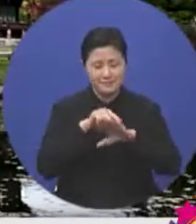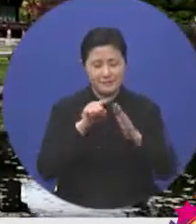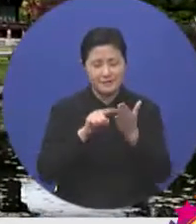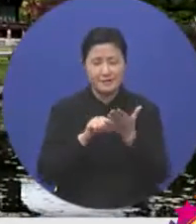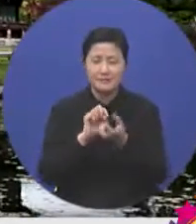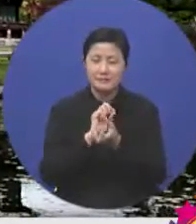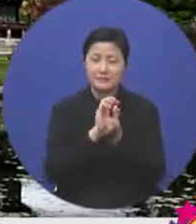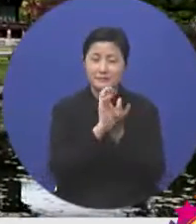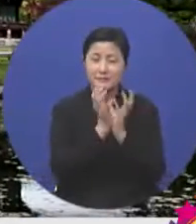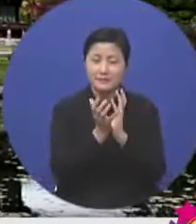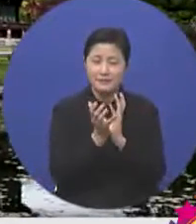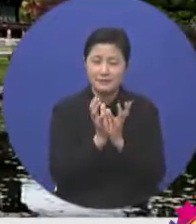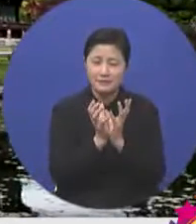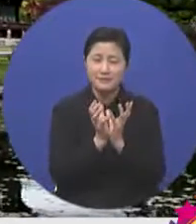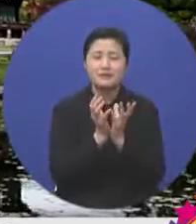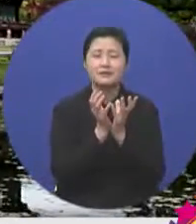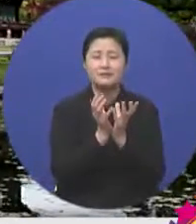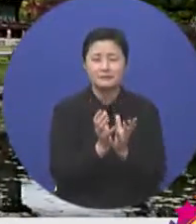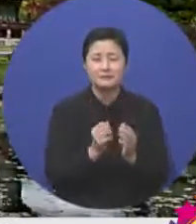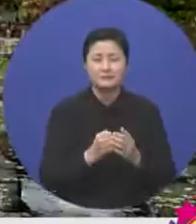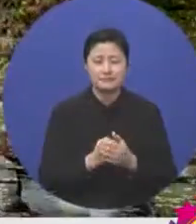일톤단지 민들레는